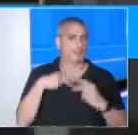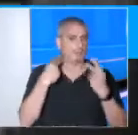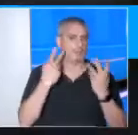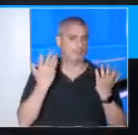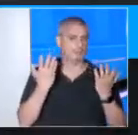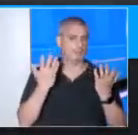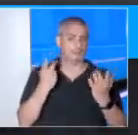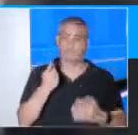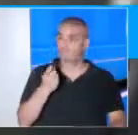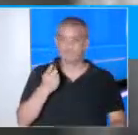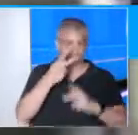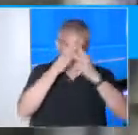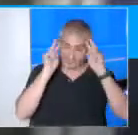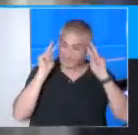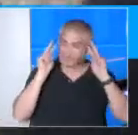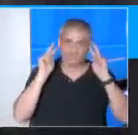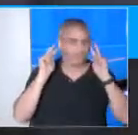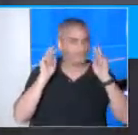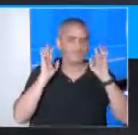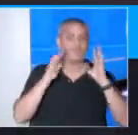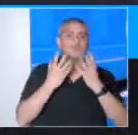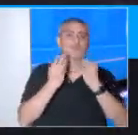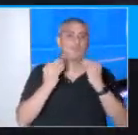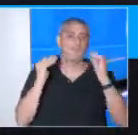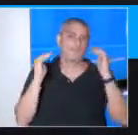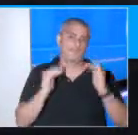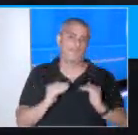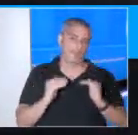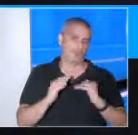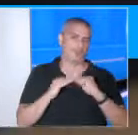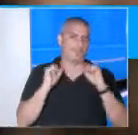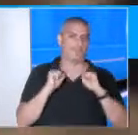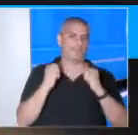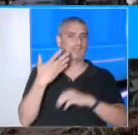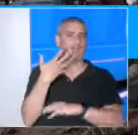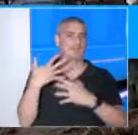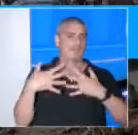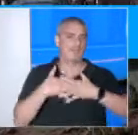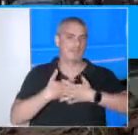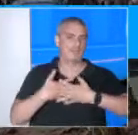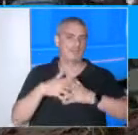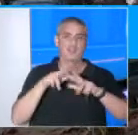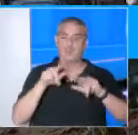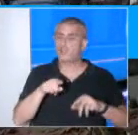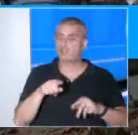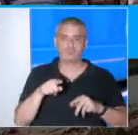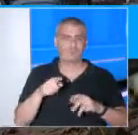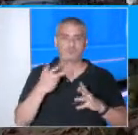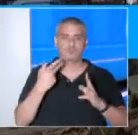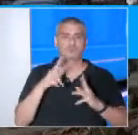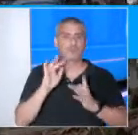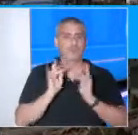לעצמה. באפגניסטן יש הרבה פחות בסיס למדינה מאוחדת. הארץ הזאת הרבה